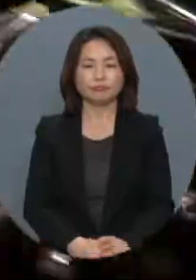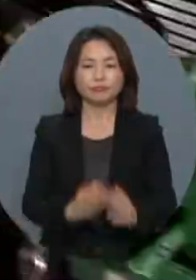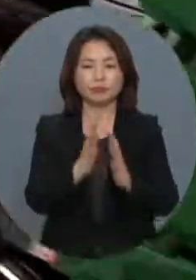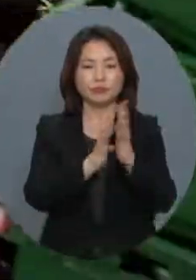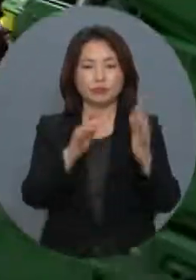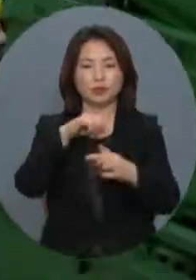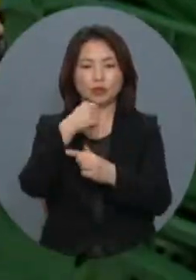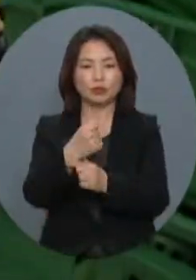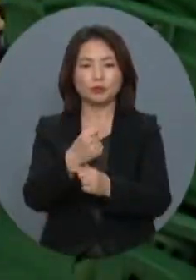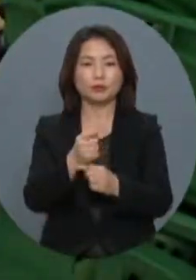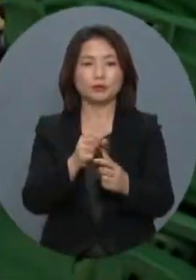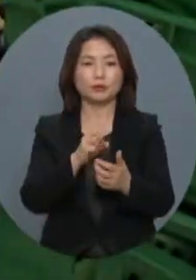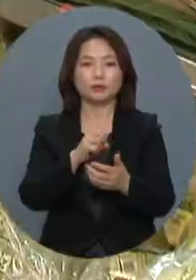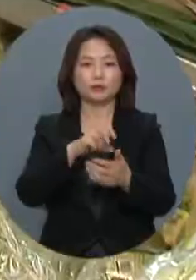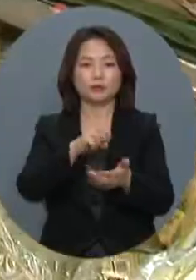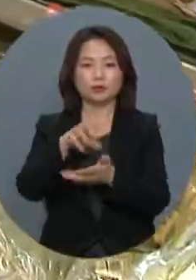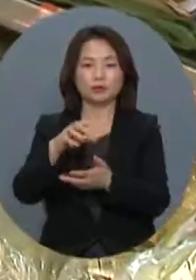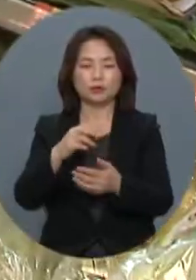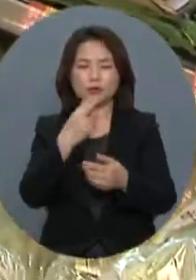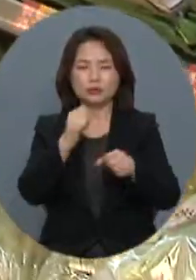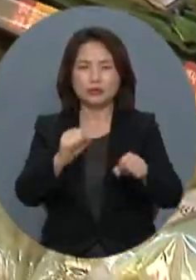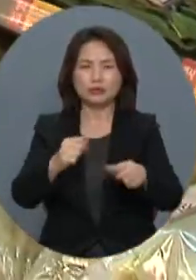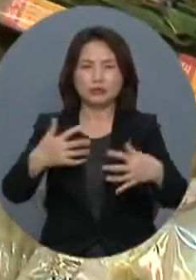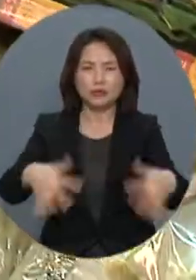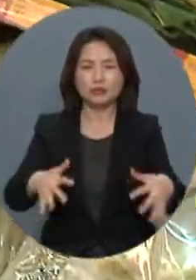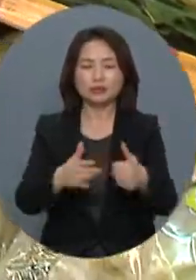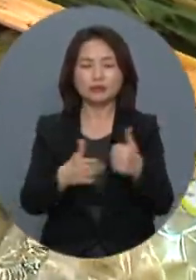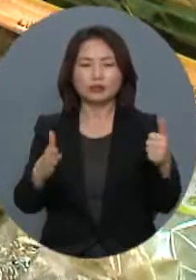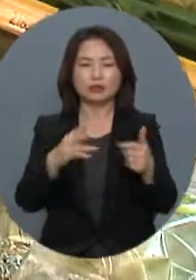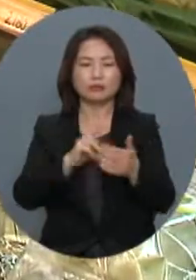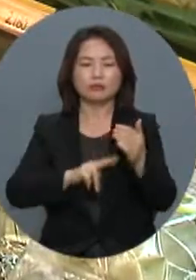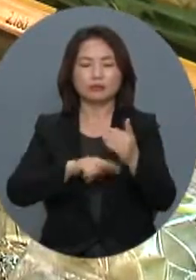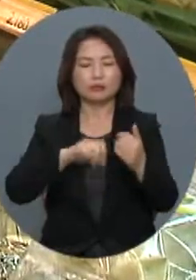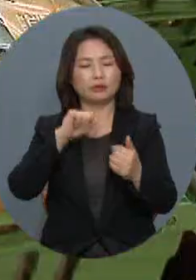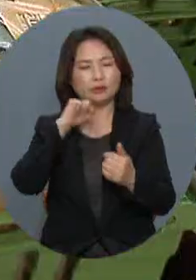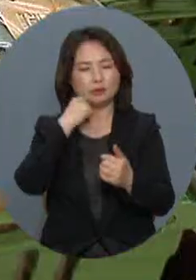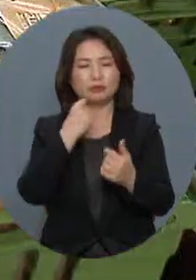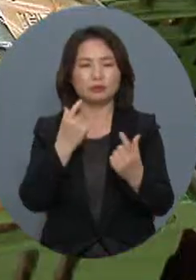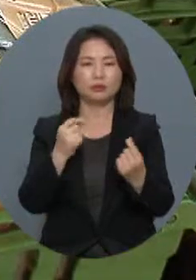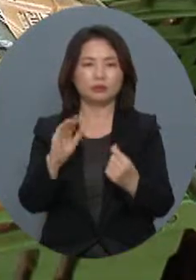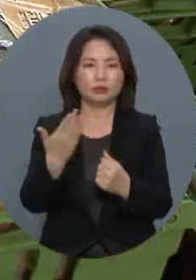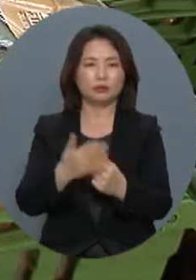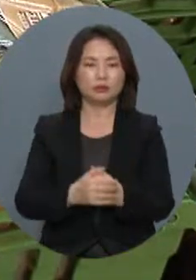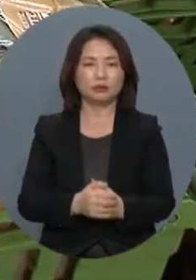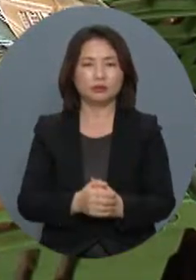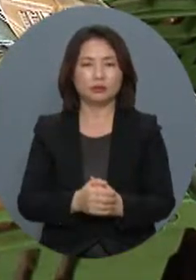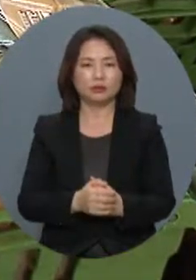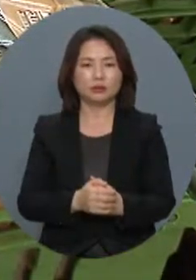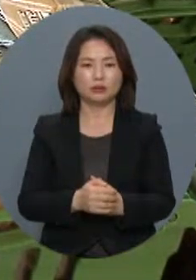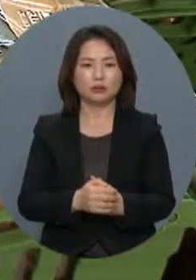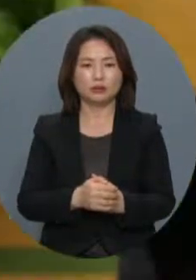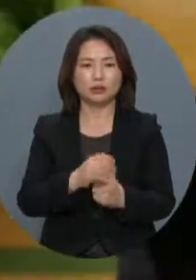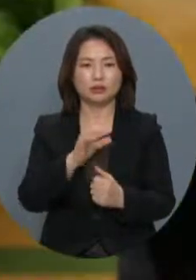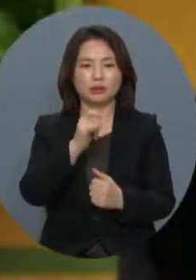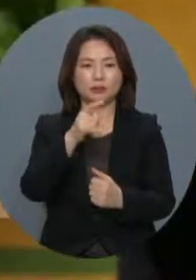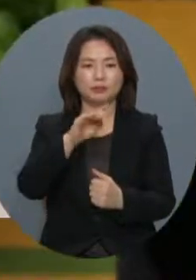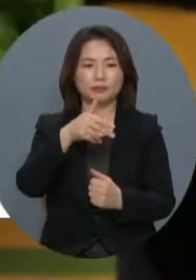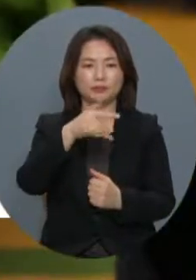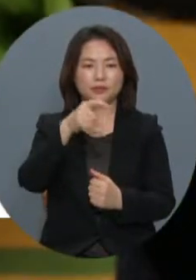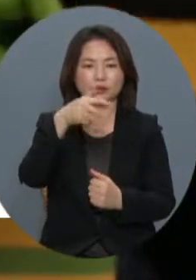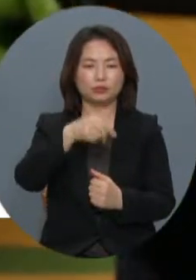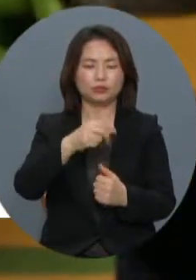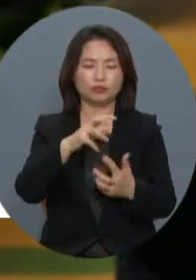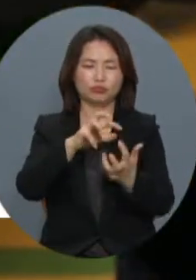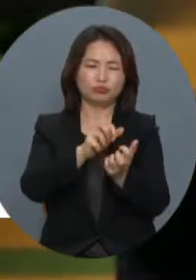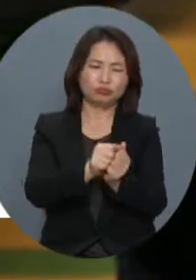채소나 과일은 유통 과정에서 신선도가 떨어져 상품성을 잃는 경우가 많습니다. 자, 엽채류는 쉽게